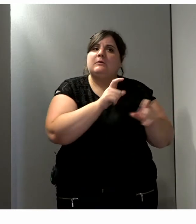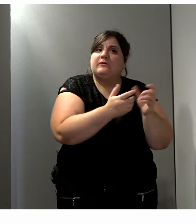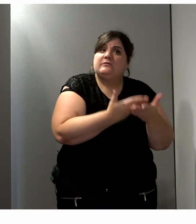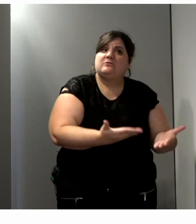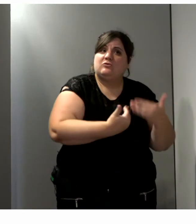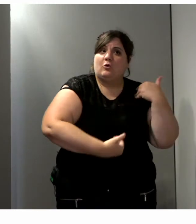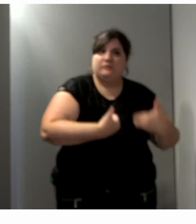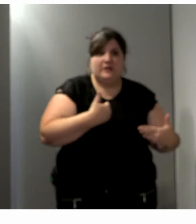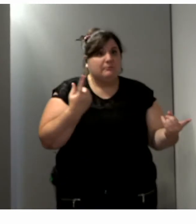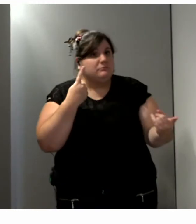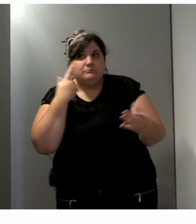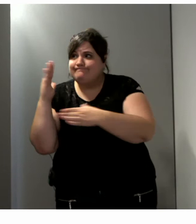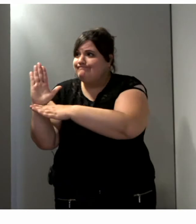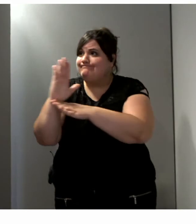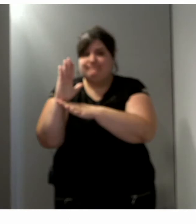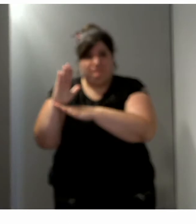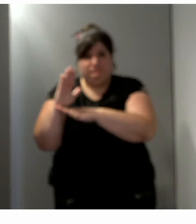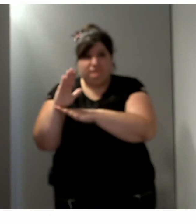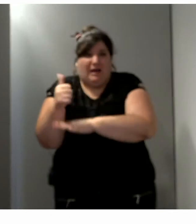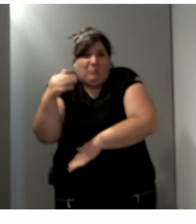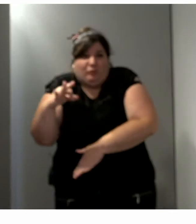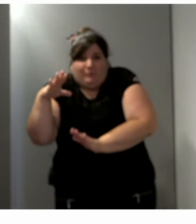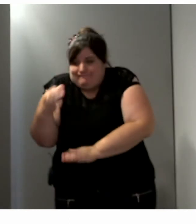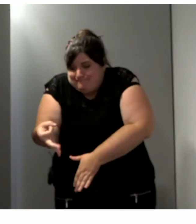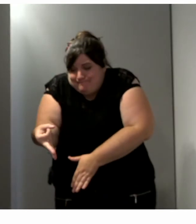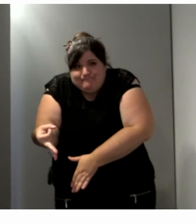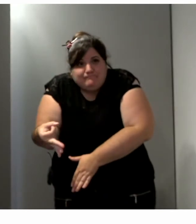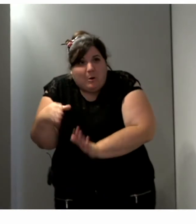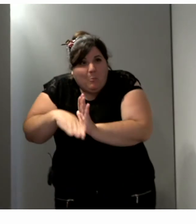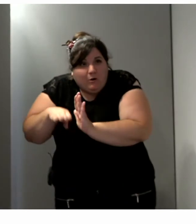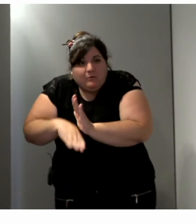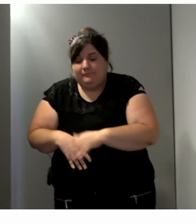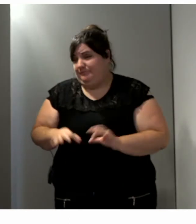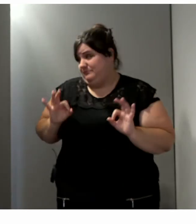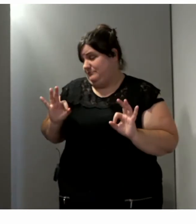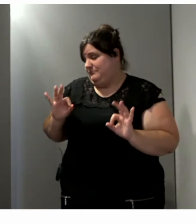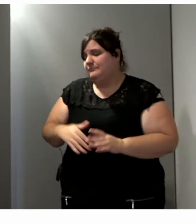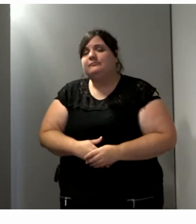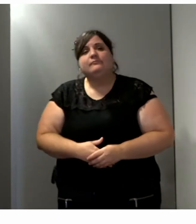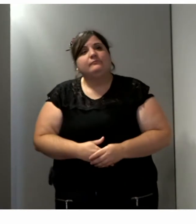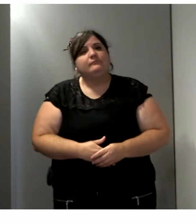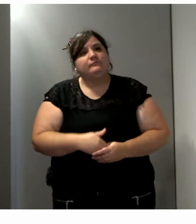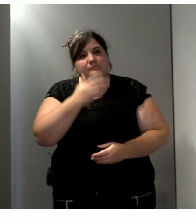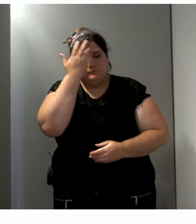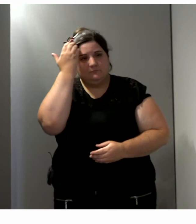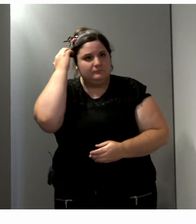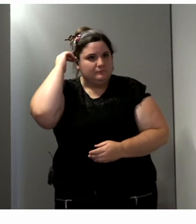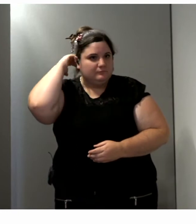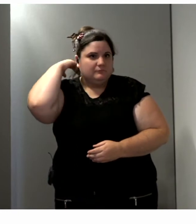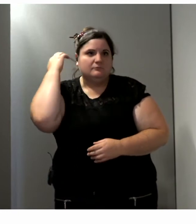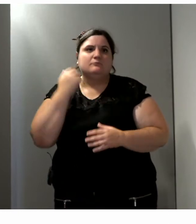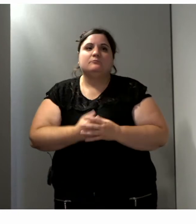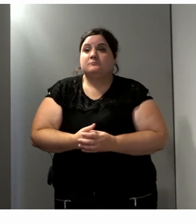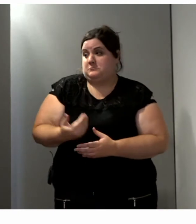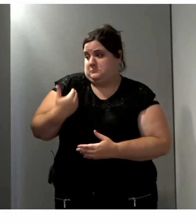médias. Alors il y a quelques jours, l'équipe de France qui était partie à Tokyo pour les Jeux paralympiques est revenue